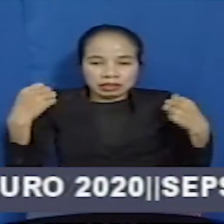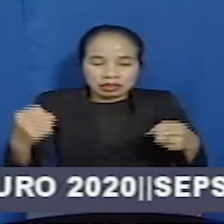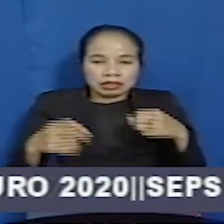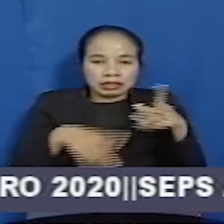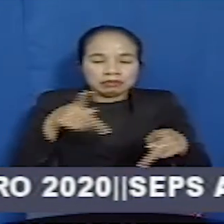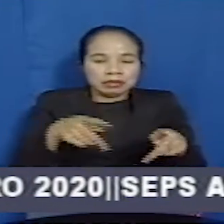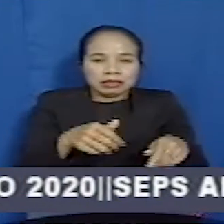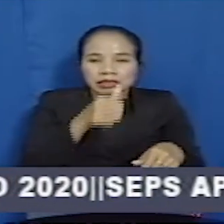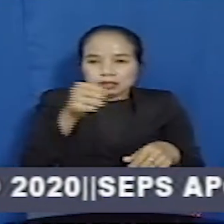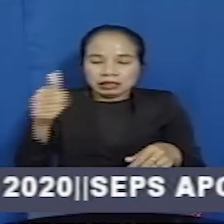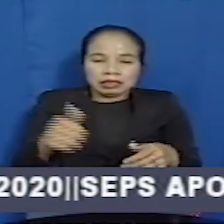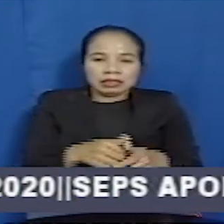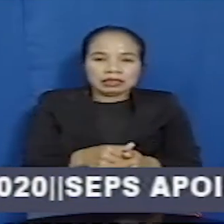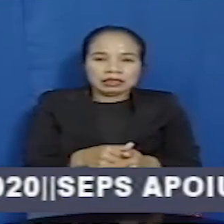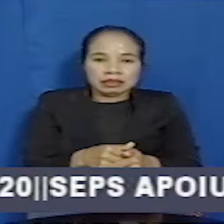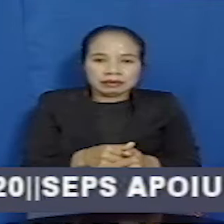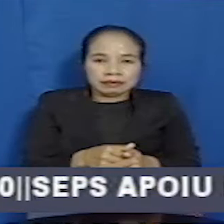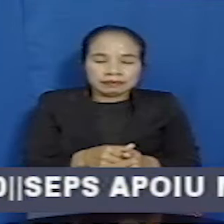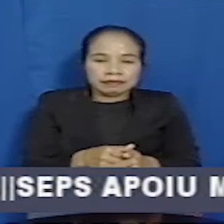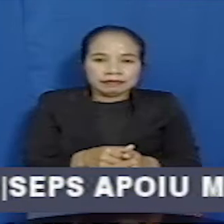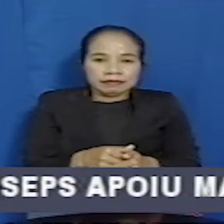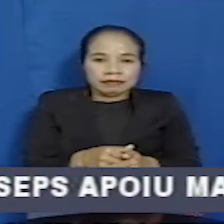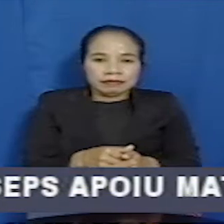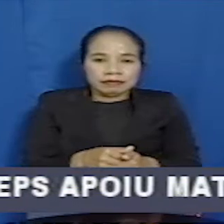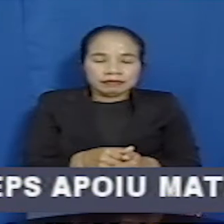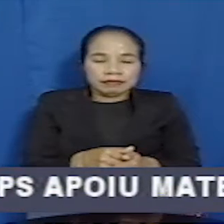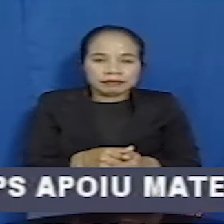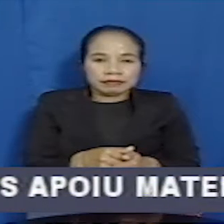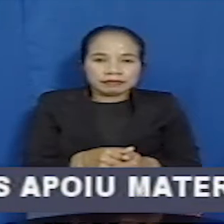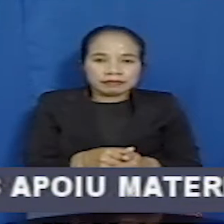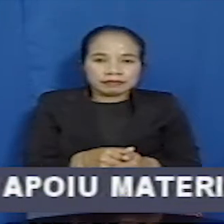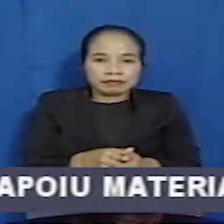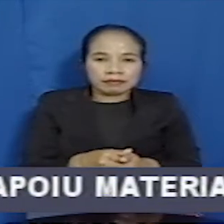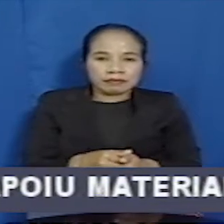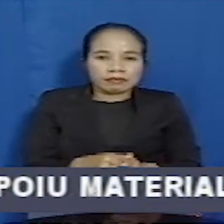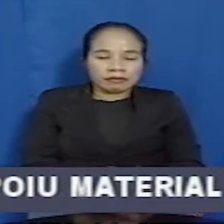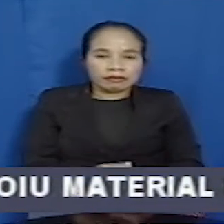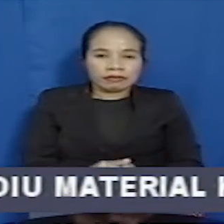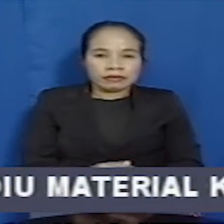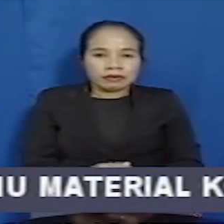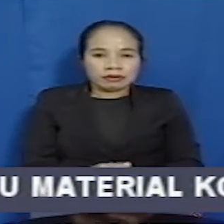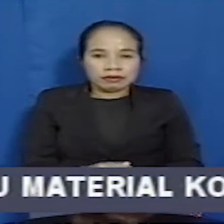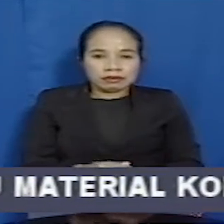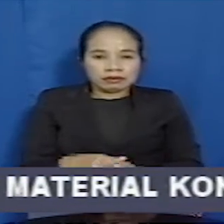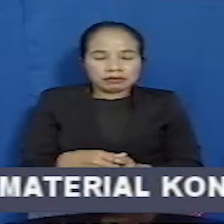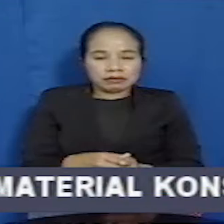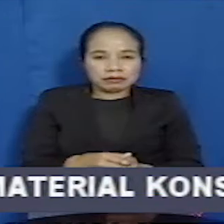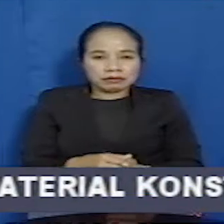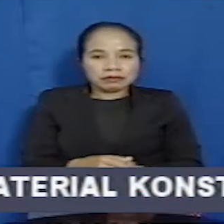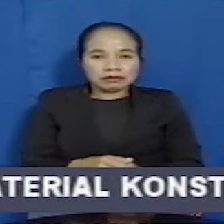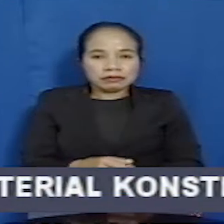orang ini tidak minyak. Kami ini tidak minyak imunidade. Reforza. Tangan ini program vaksin,